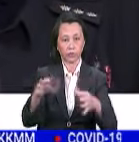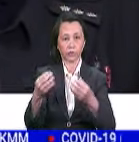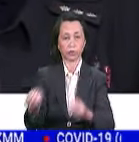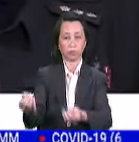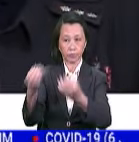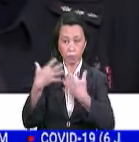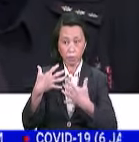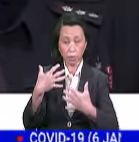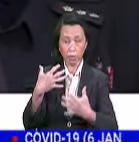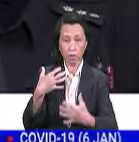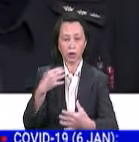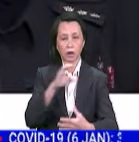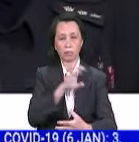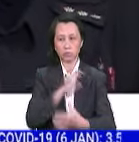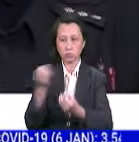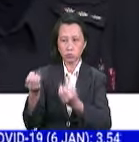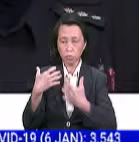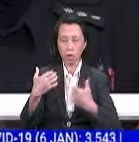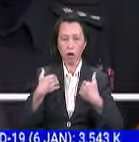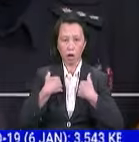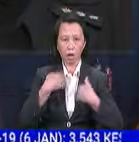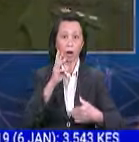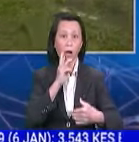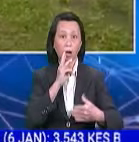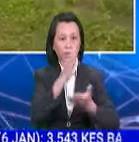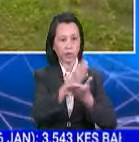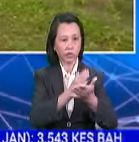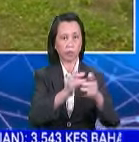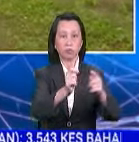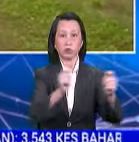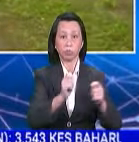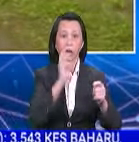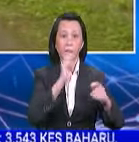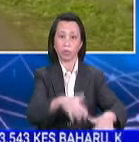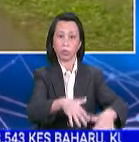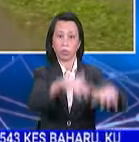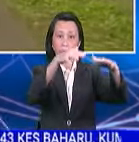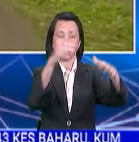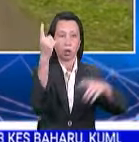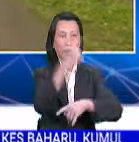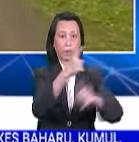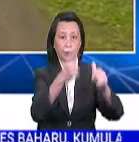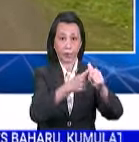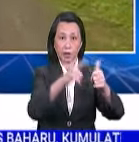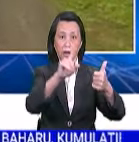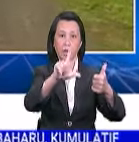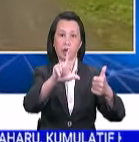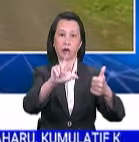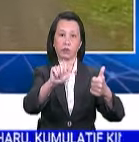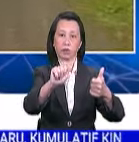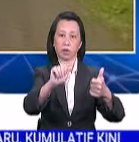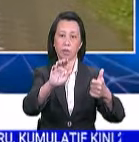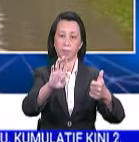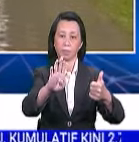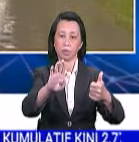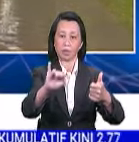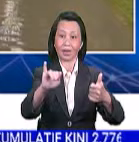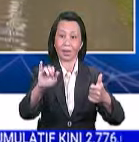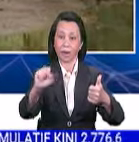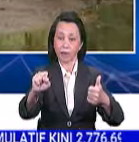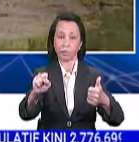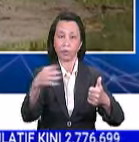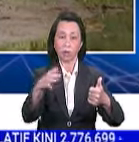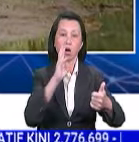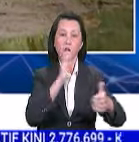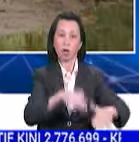anggota saya bahawa ada kenaikan air di beberapa tempat pada hari pertama di Labis, saya telah